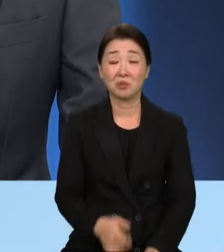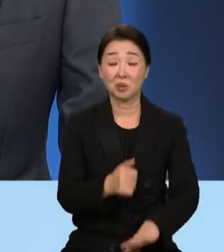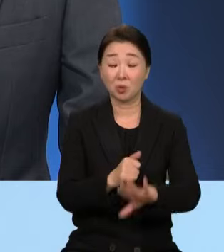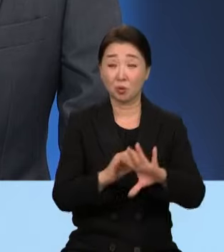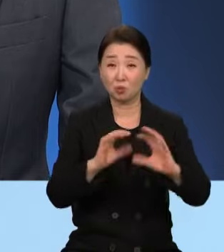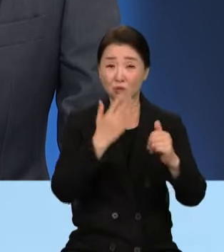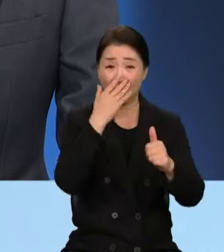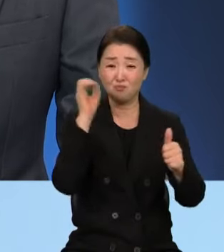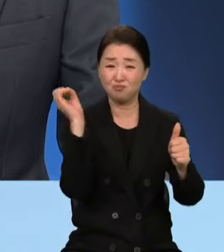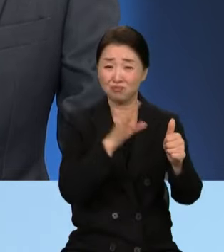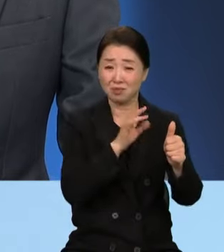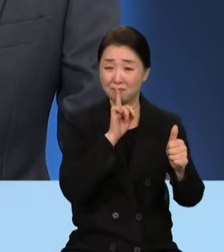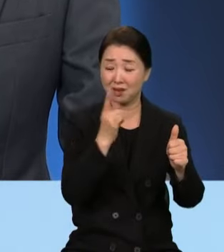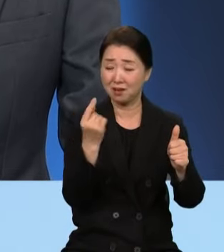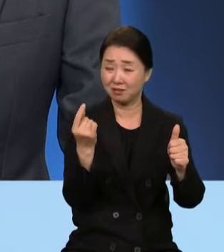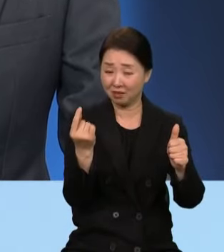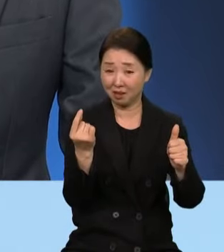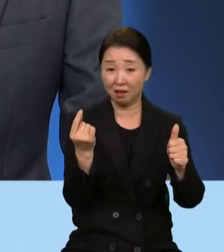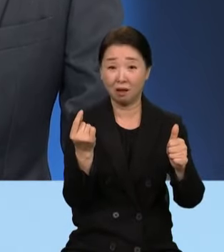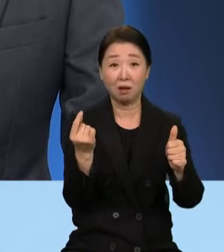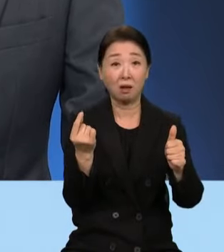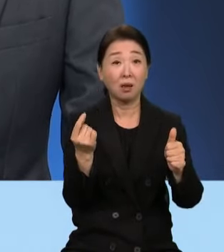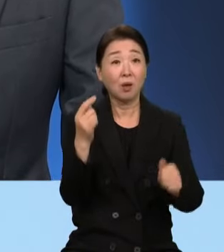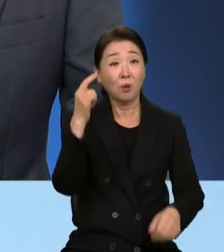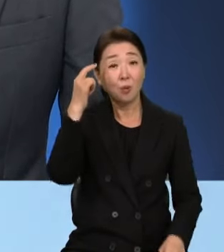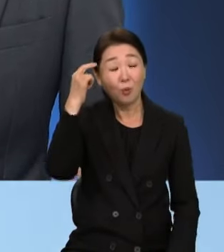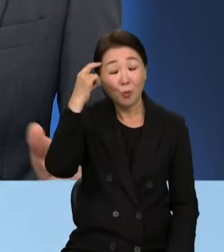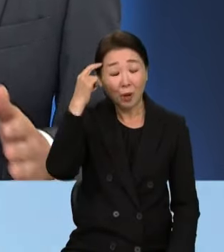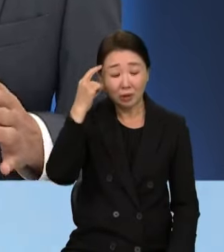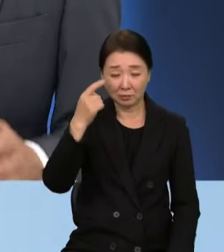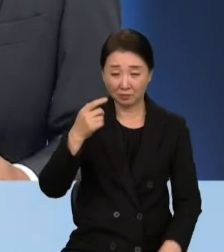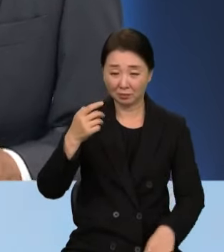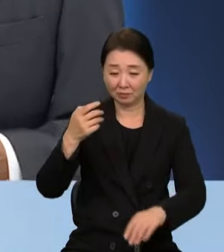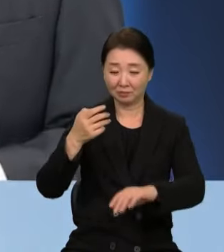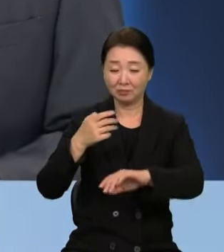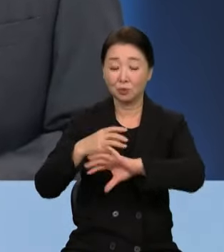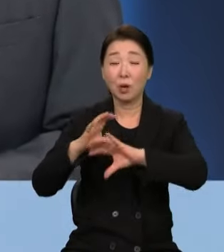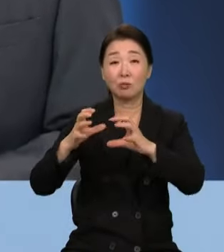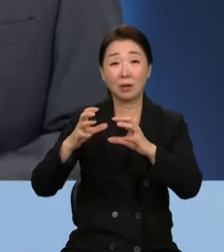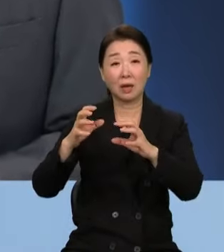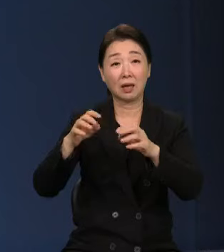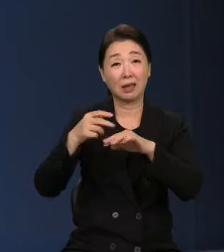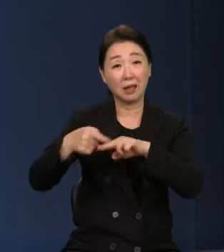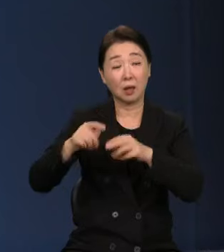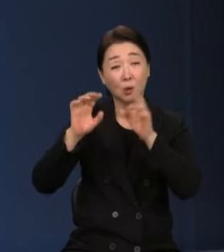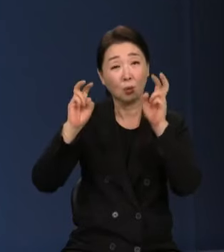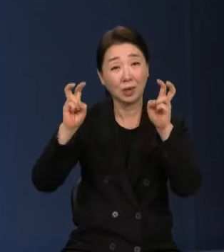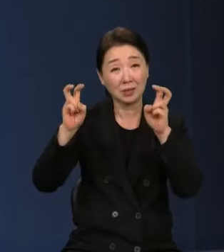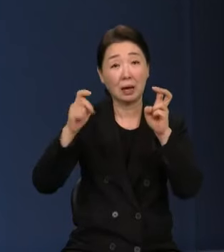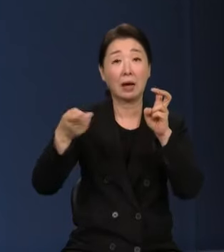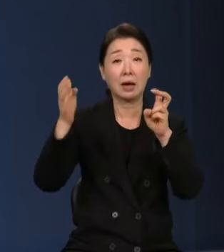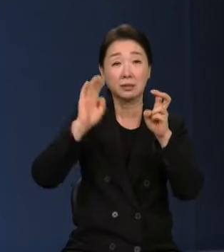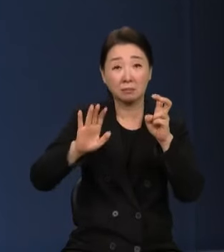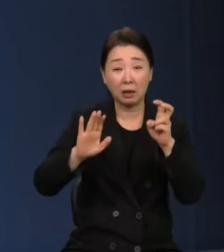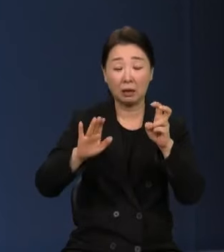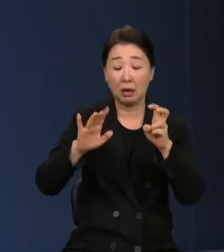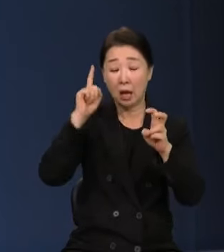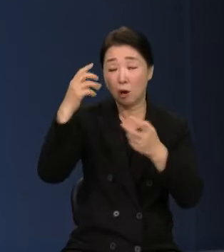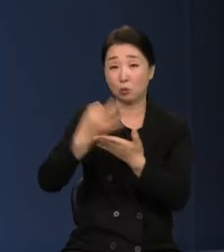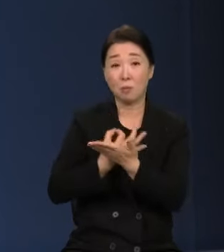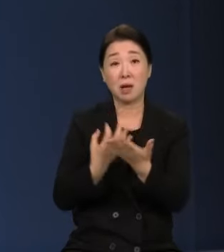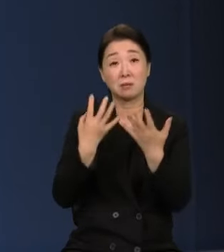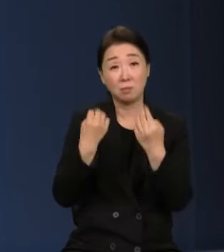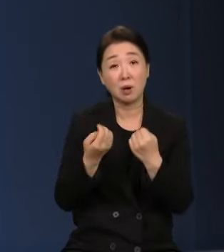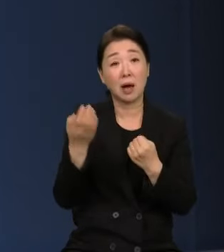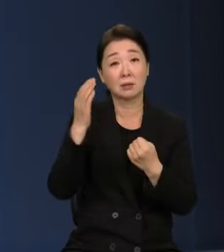무시하는게 아니냐 이런 지적들도 나왔는데 참고로 특히 외국계 회사들 국내에서 돈을 많이 벌면서 정작 사회적 책임을 방기하거나 어떤 제도